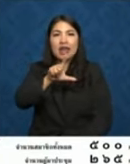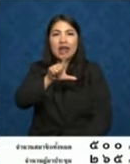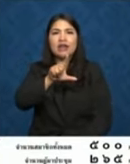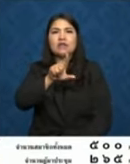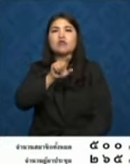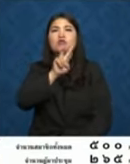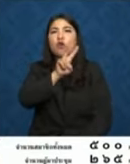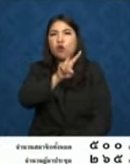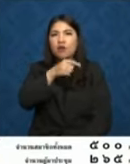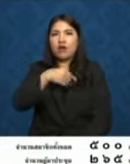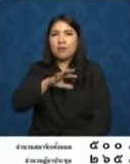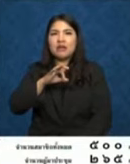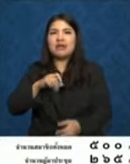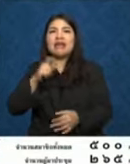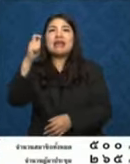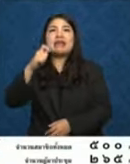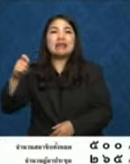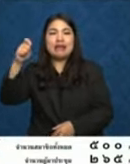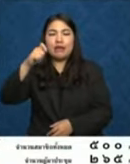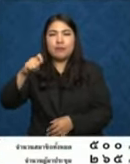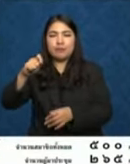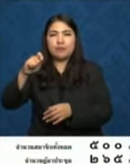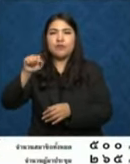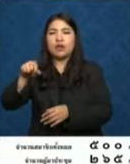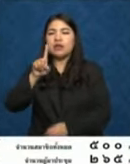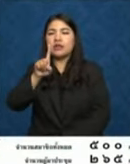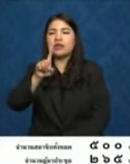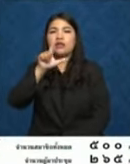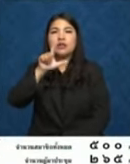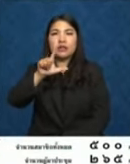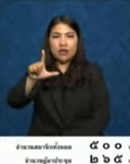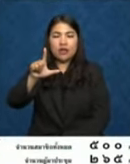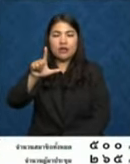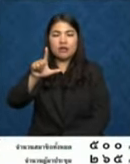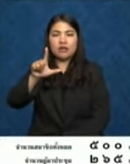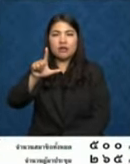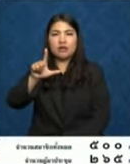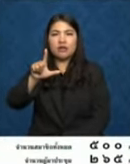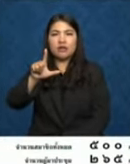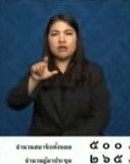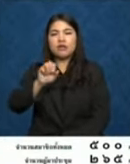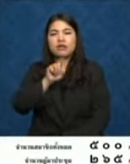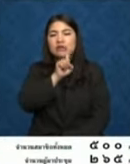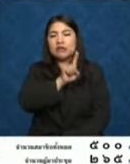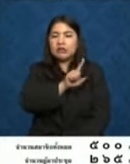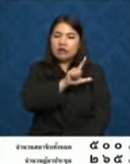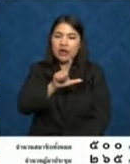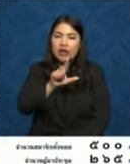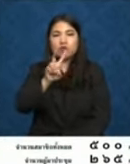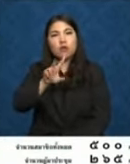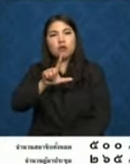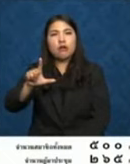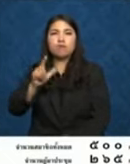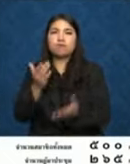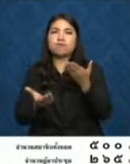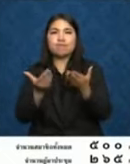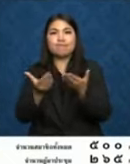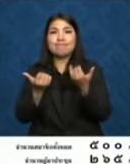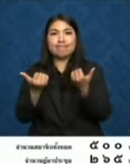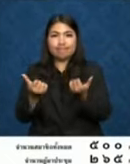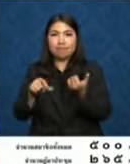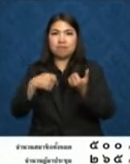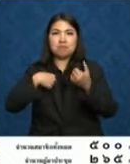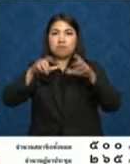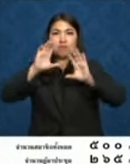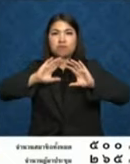อเชียนเกมนะครับอันนี้จะแตกต่างกันเยอะเลยได้1ล้านกับ2ล้านกับ1ล้านครับแบบนี้รัฐของเ